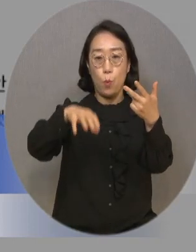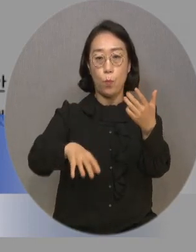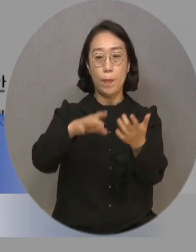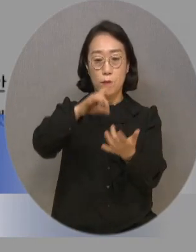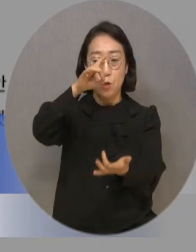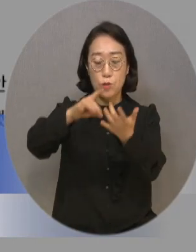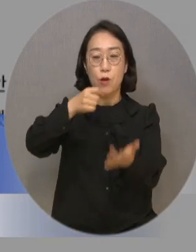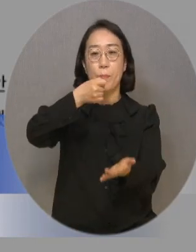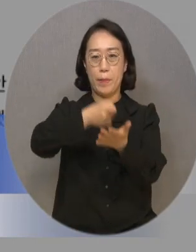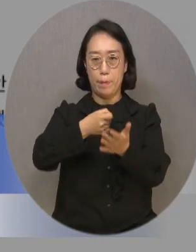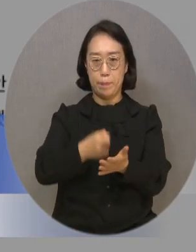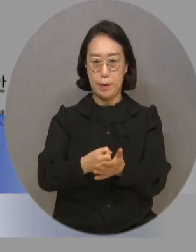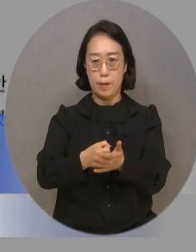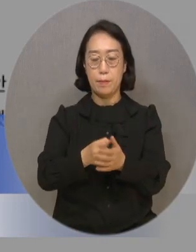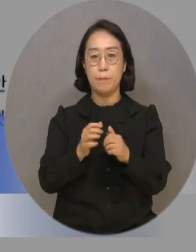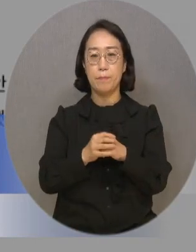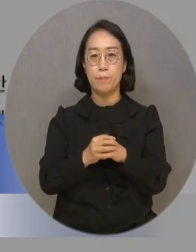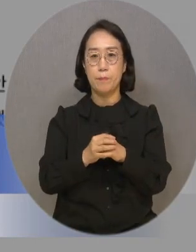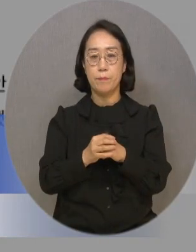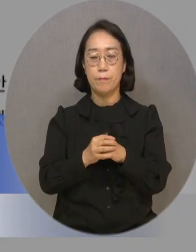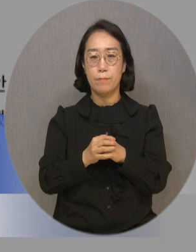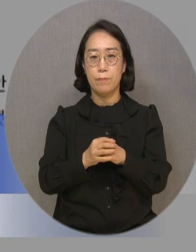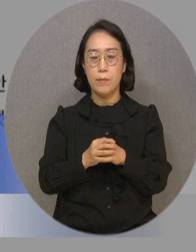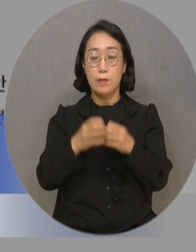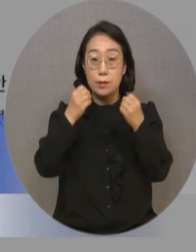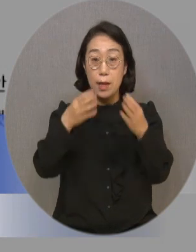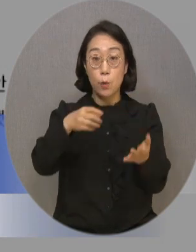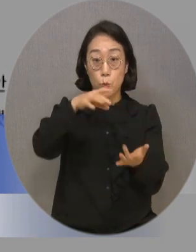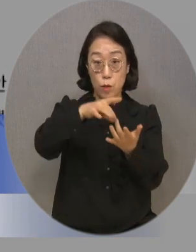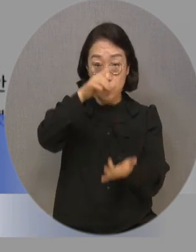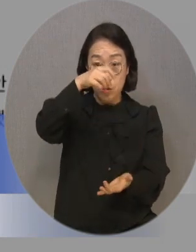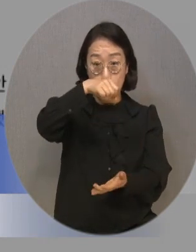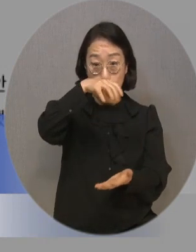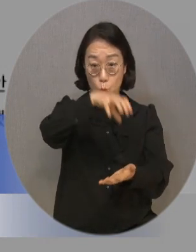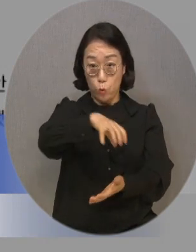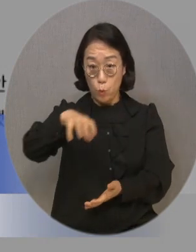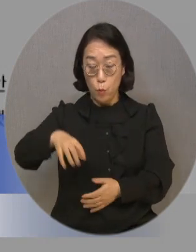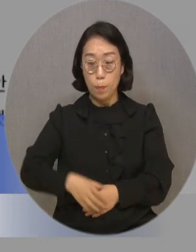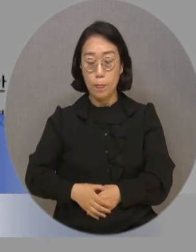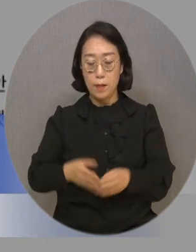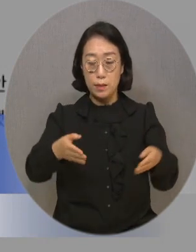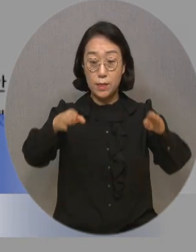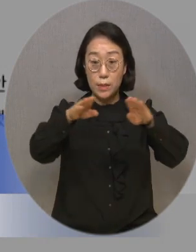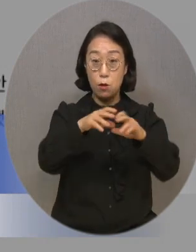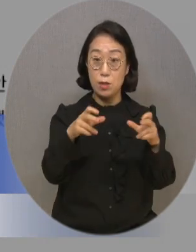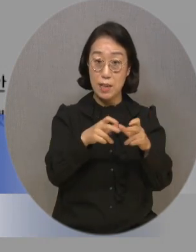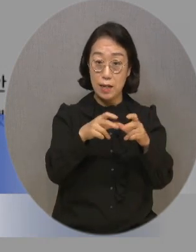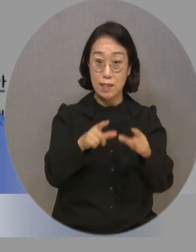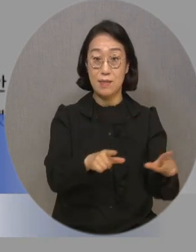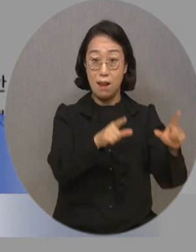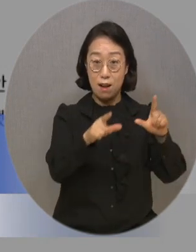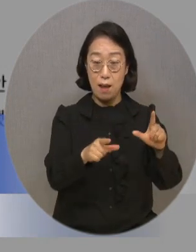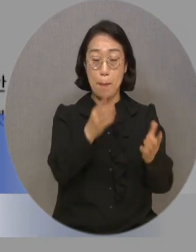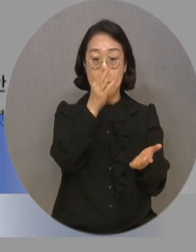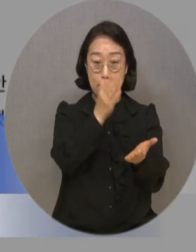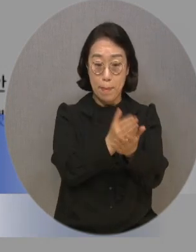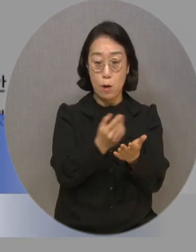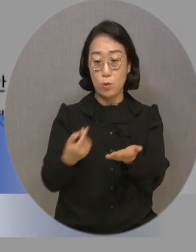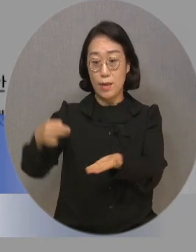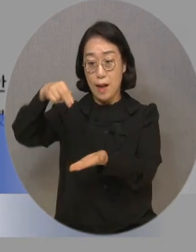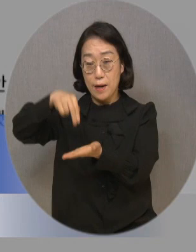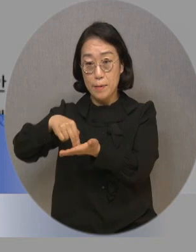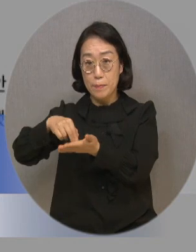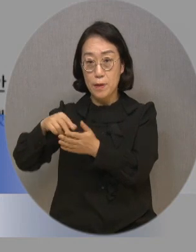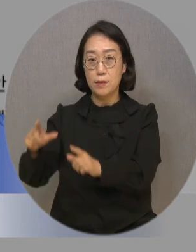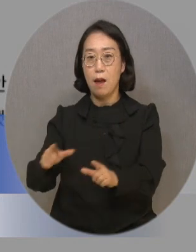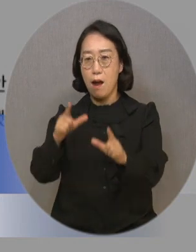시범사업지역으로 선정했다는 소식입니다. 신규 선정된 지자체는 시설 장애인이 안정적으로 지역사회에 자립할